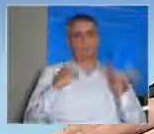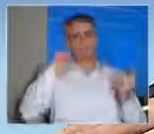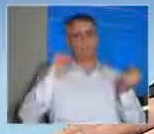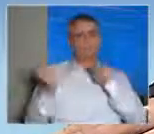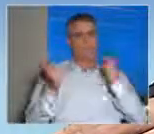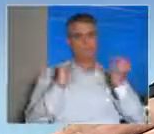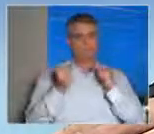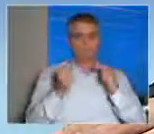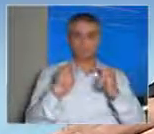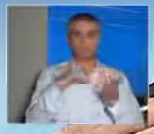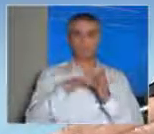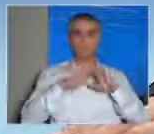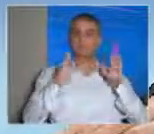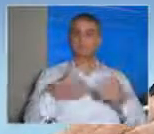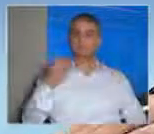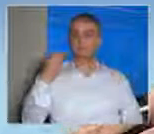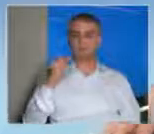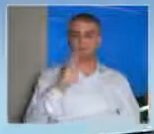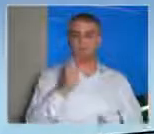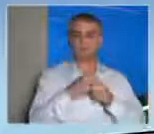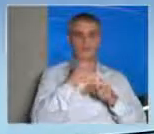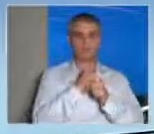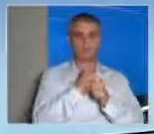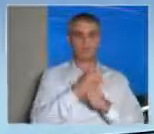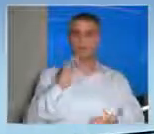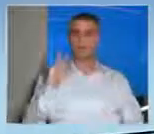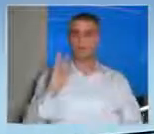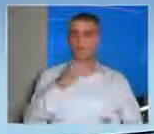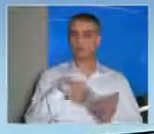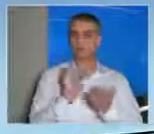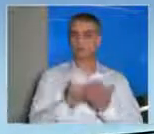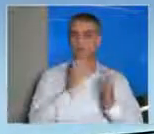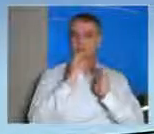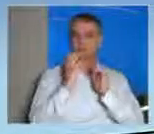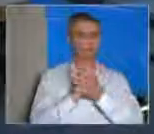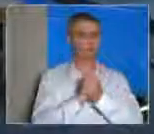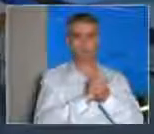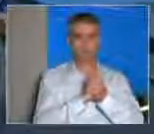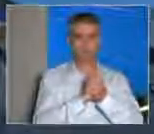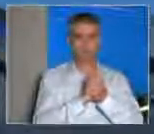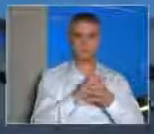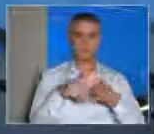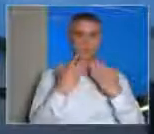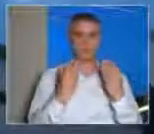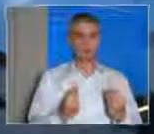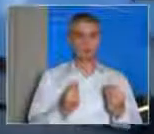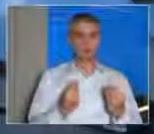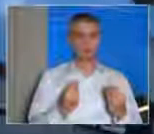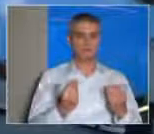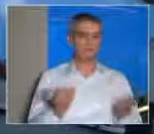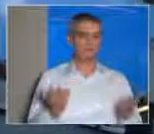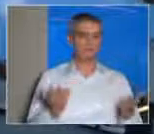מחלוקות. איתנו באולפן, גיל ביילין, מפלגת העבודה, מורן שמואלוף, יועץ התקשורת. שלום חברים. בוקר טוב. בוקר טוב.